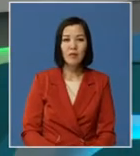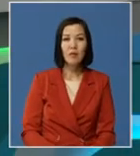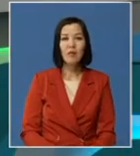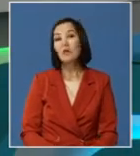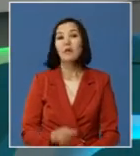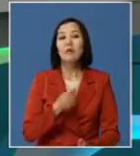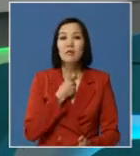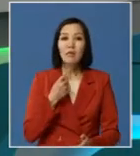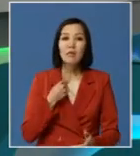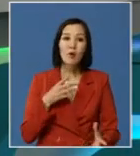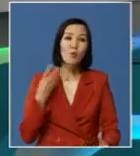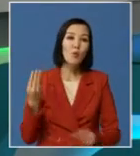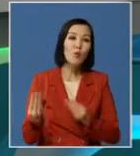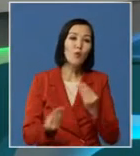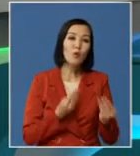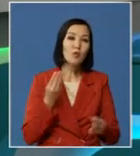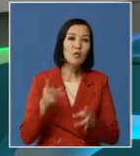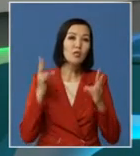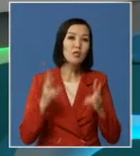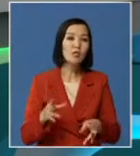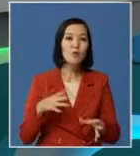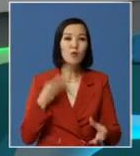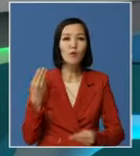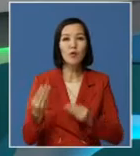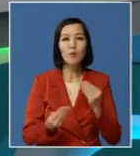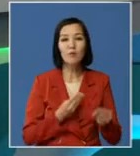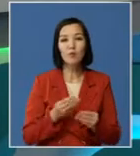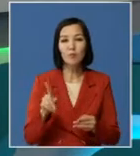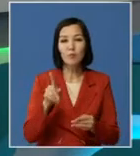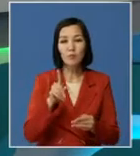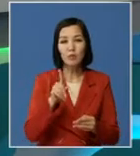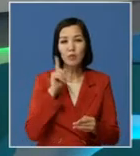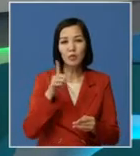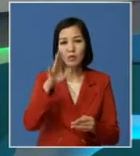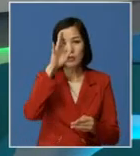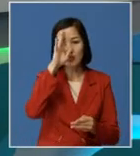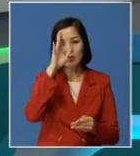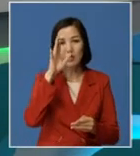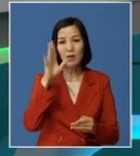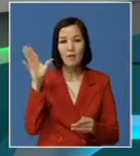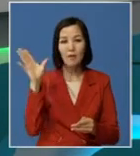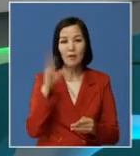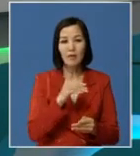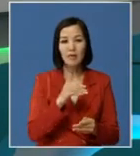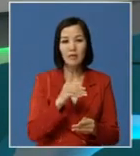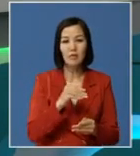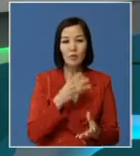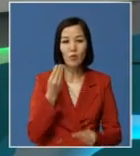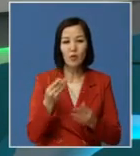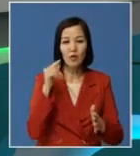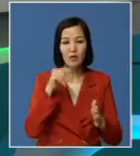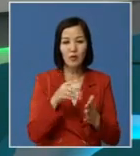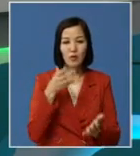Талдорғандық азамат құмар ойынның құрбаны болды. Ойнап жүріп отбасқан жігіт соңғы тиынына дейін бәсеке тіккен.